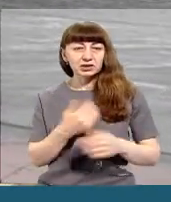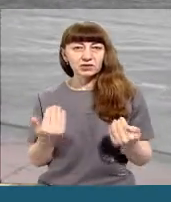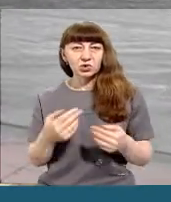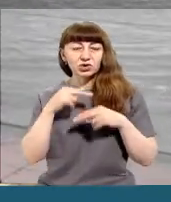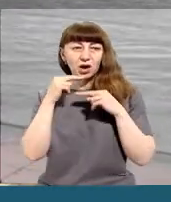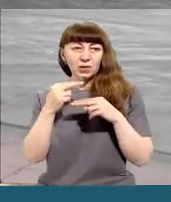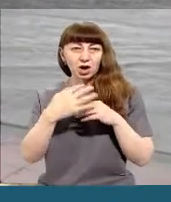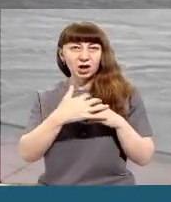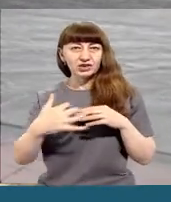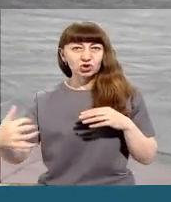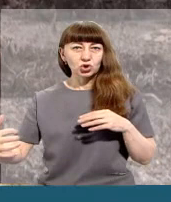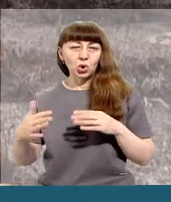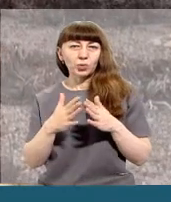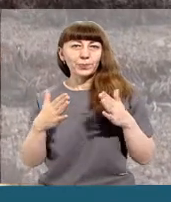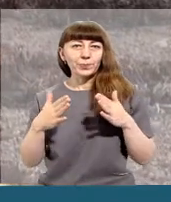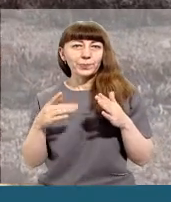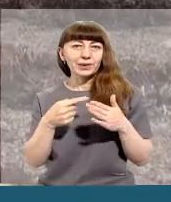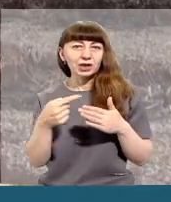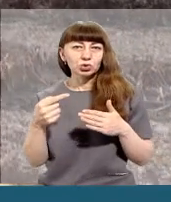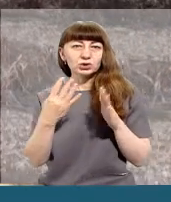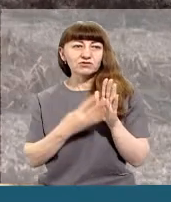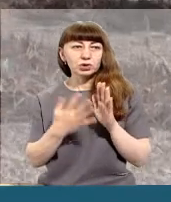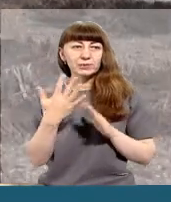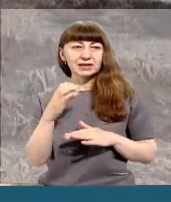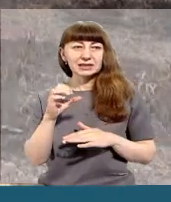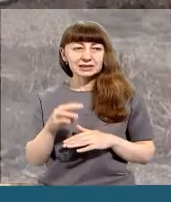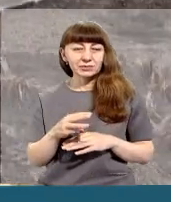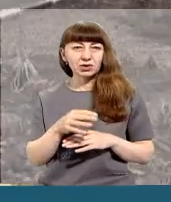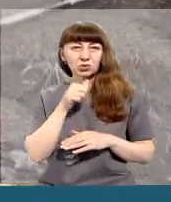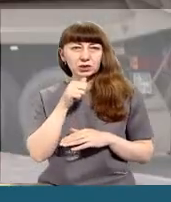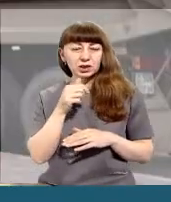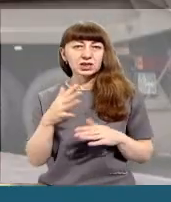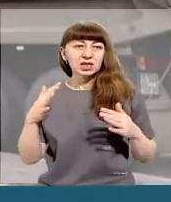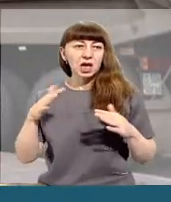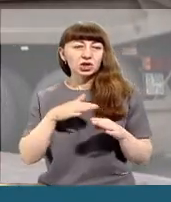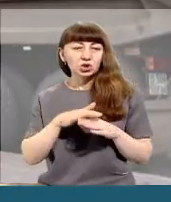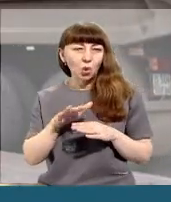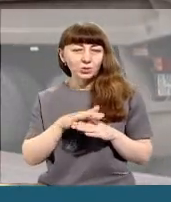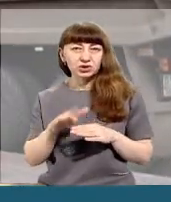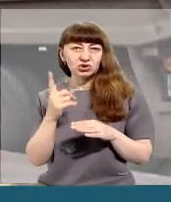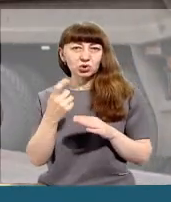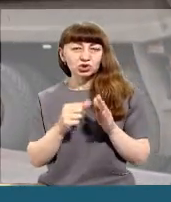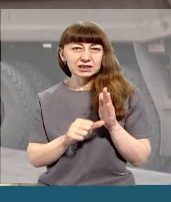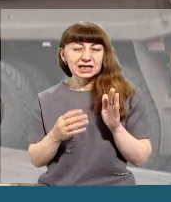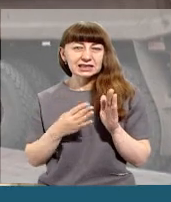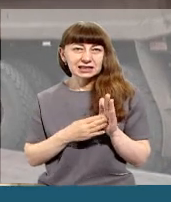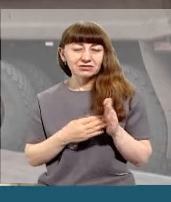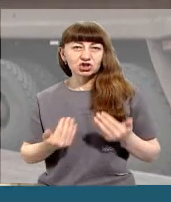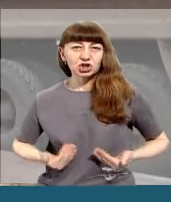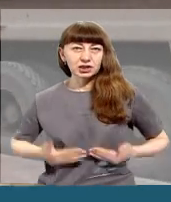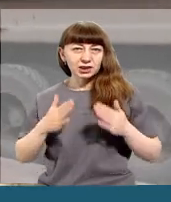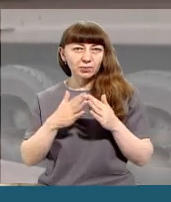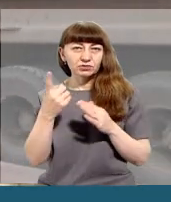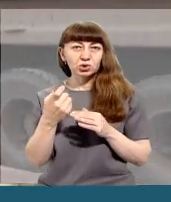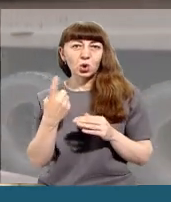наблюдают отток в минус 95 сантиметров. Всего в Кустанае подтоплено 169 жилых и 101 дачных домов.